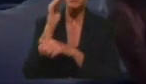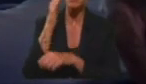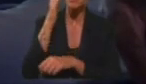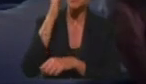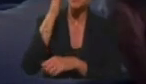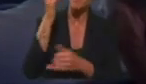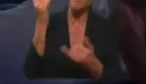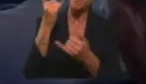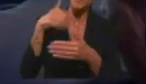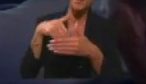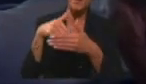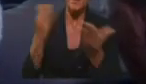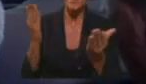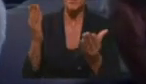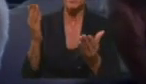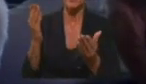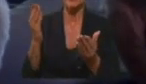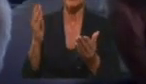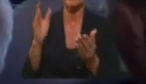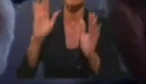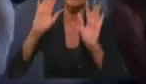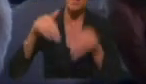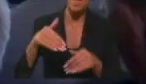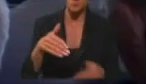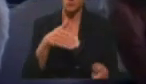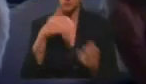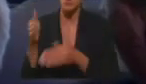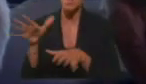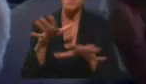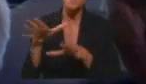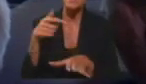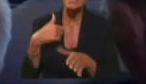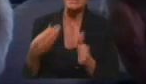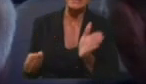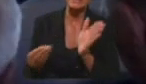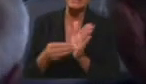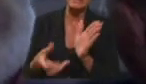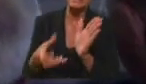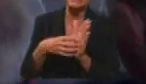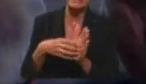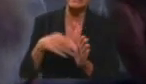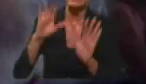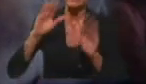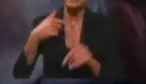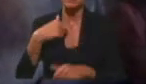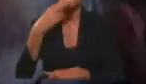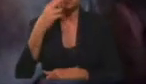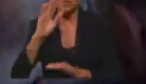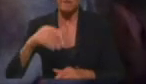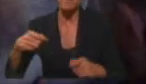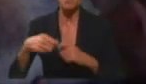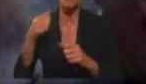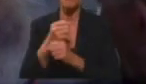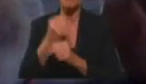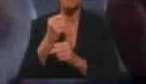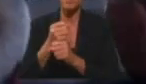dystrybucji informacji. Tak? To często jest postrzegane jako kolejne miejsce, gdzie trzeba coś wklepać. Tak? I to jest postrzegane nawet we współpracy komercyjnej